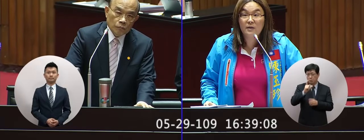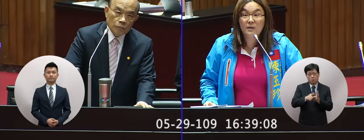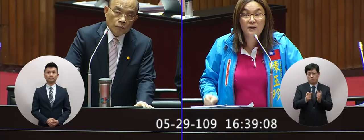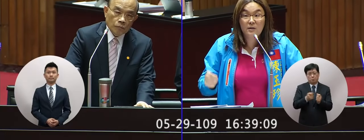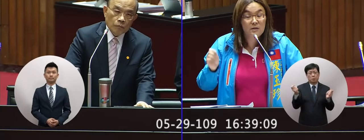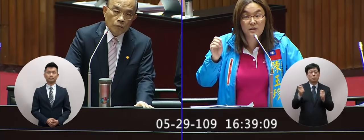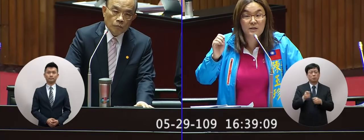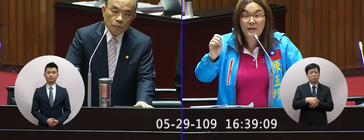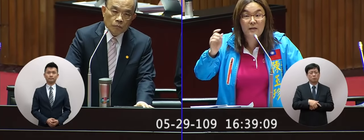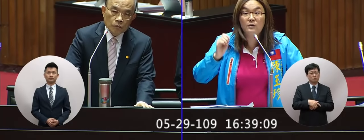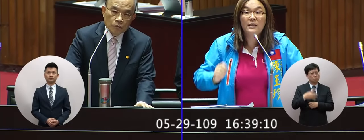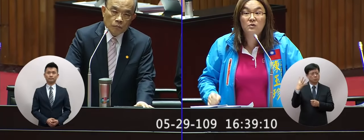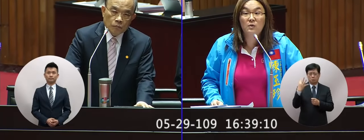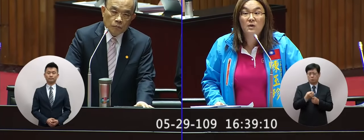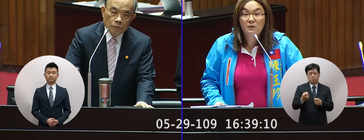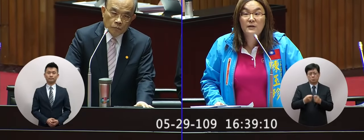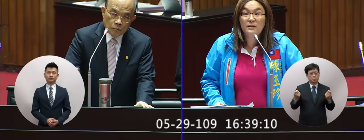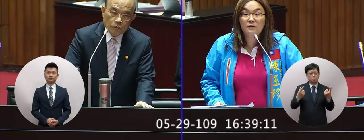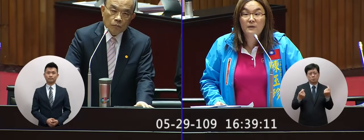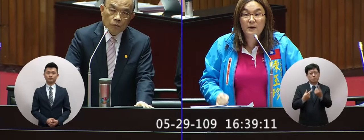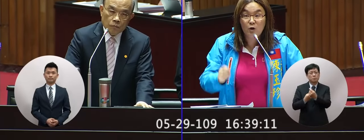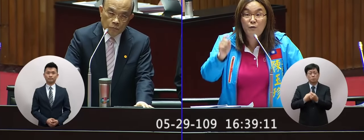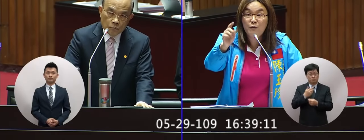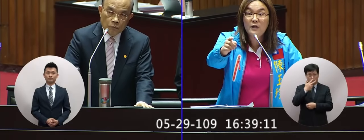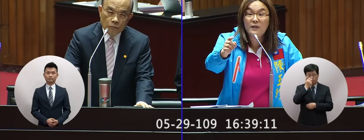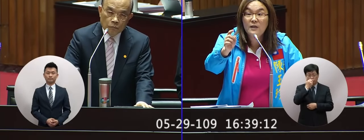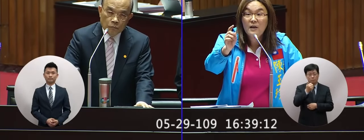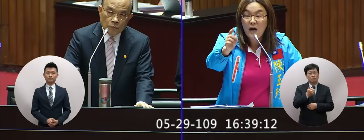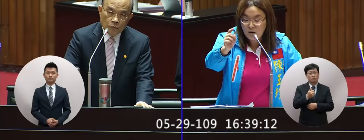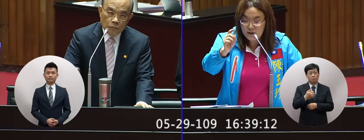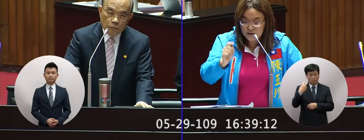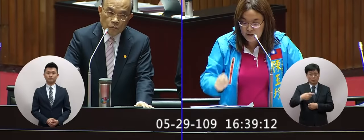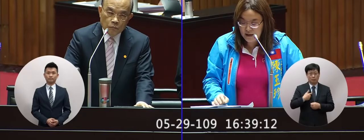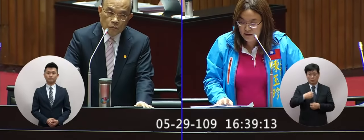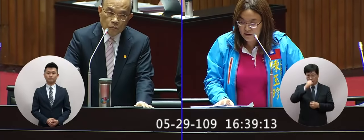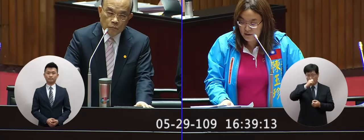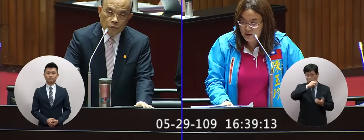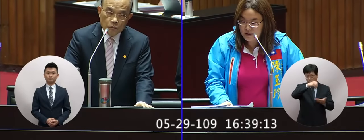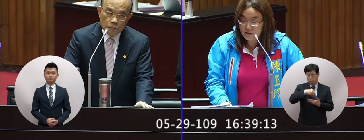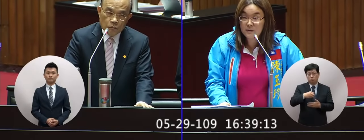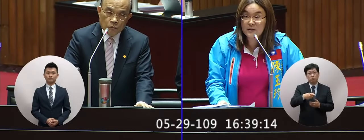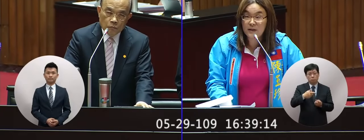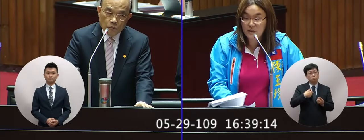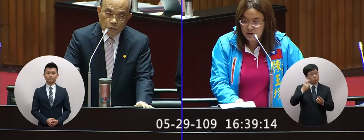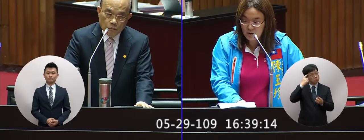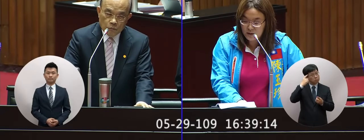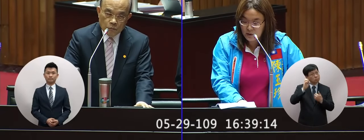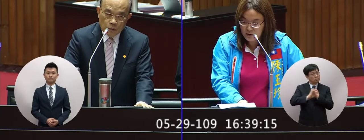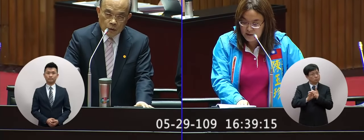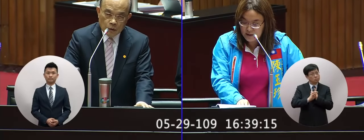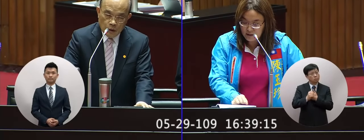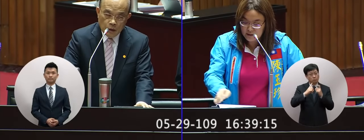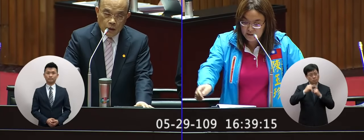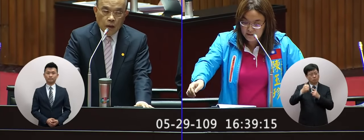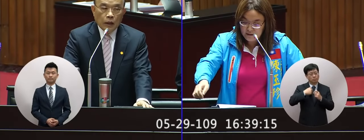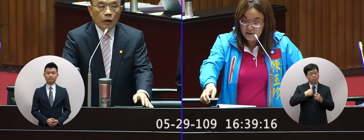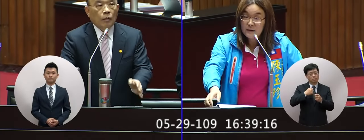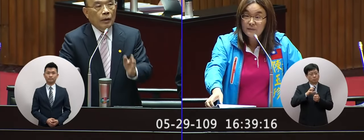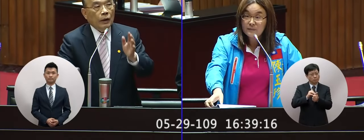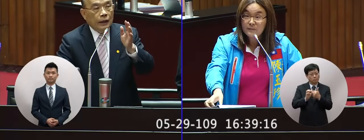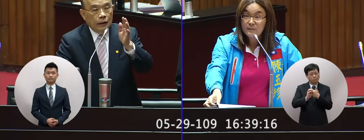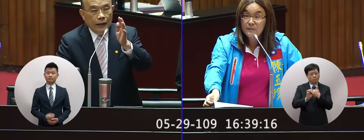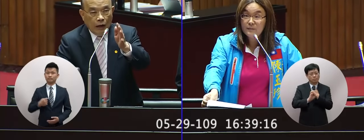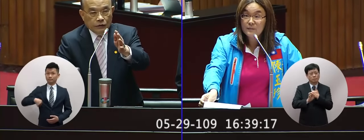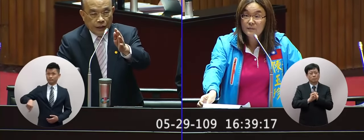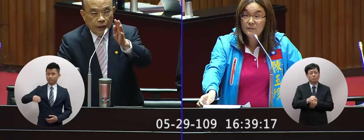之有年了，几十年来都这样做，非常的方便，有符合您好领的这个概念。院长是不是可以跟我们回去参考一下？